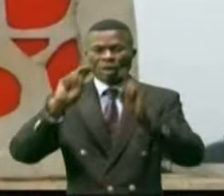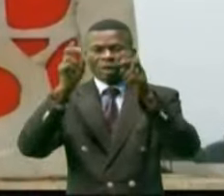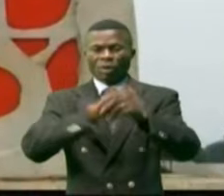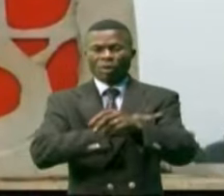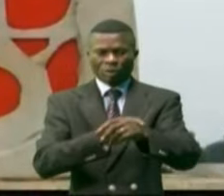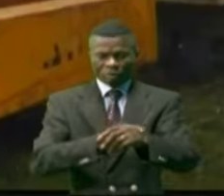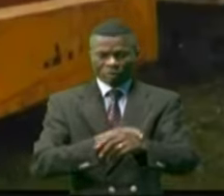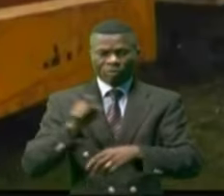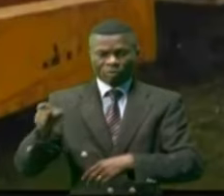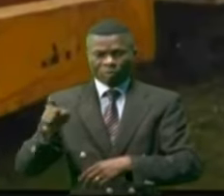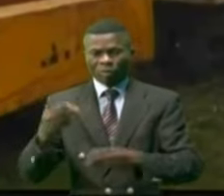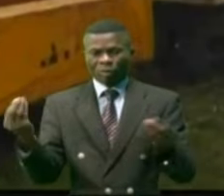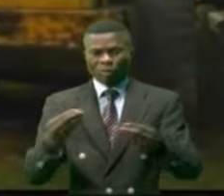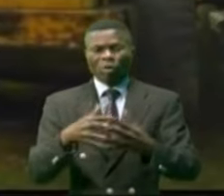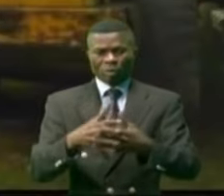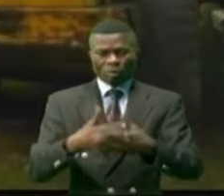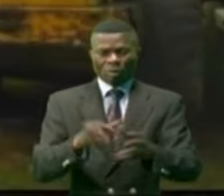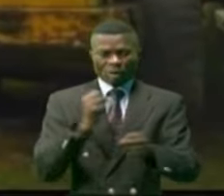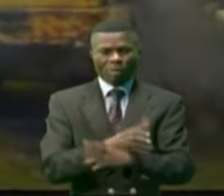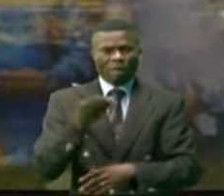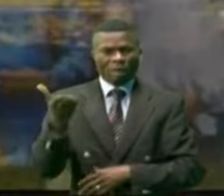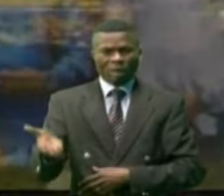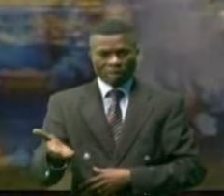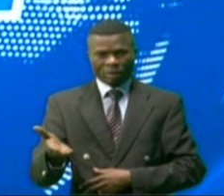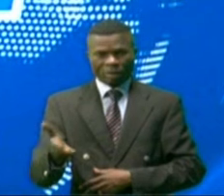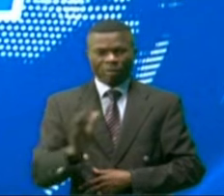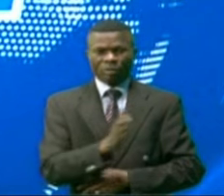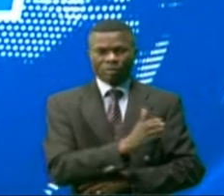de Walikale grâce aux machines qui sont sur place.